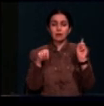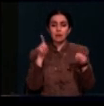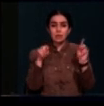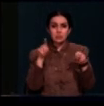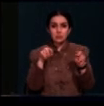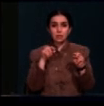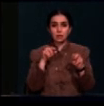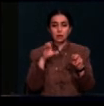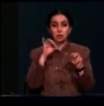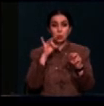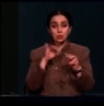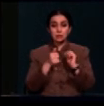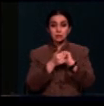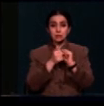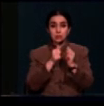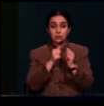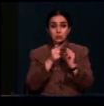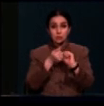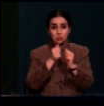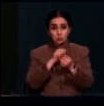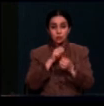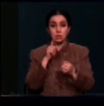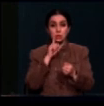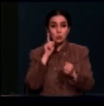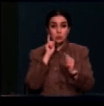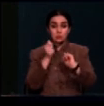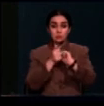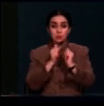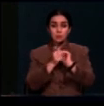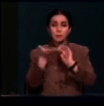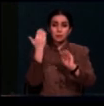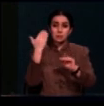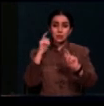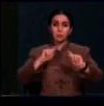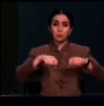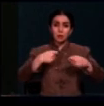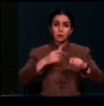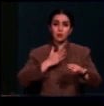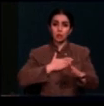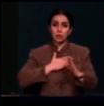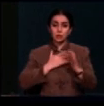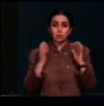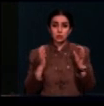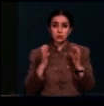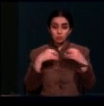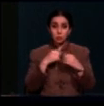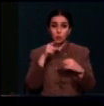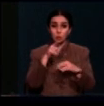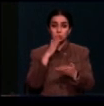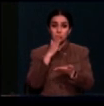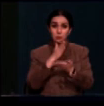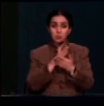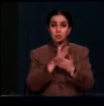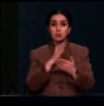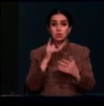сорт граната, зеленый гранат. По старинному преданию, сохранившемуся в нашей семье, он имеет